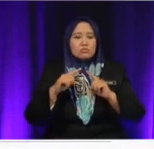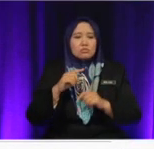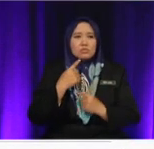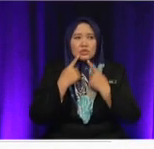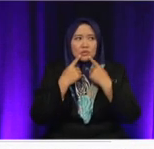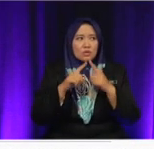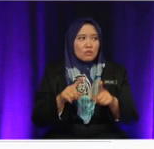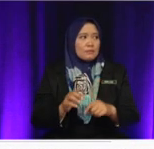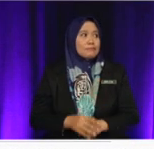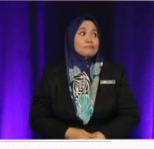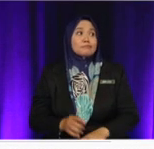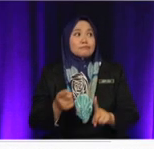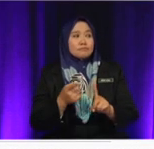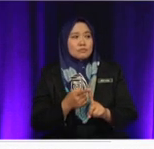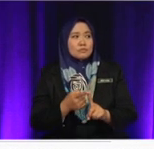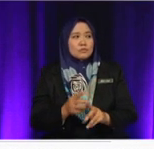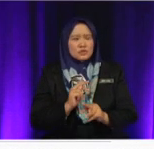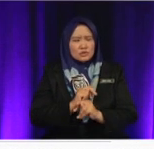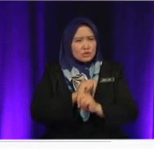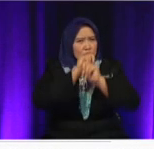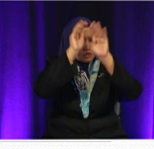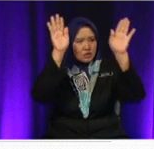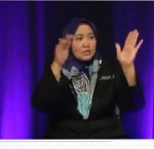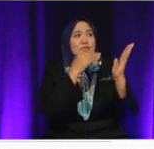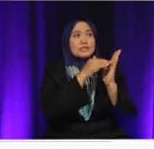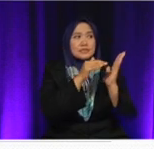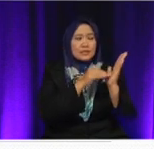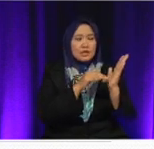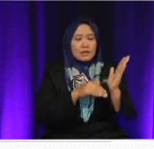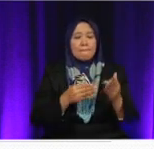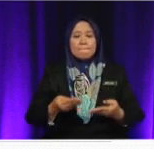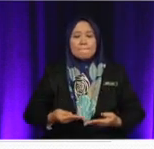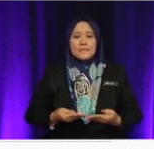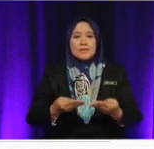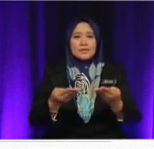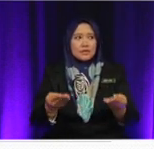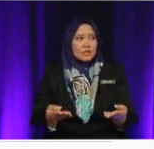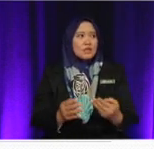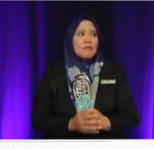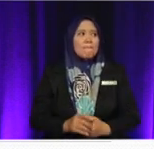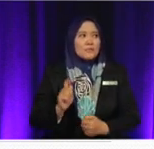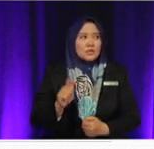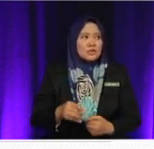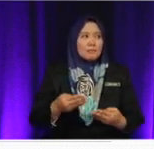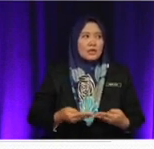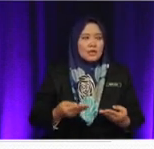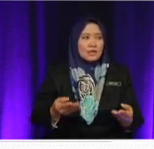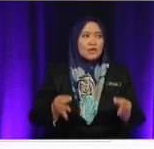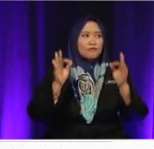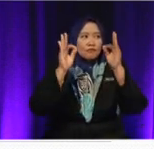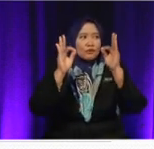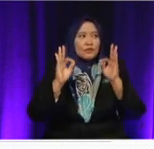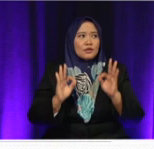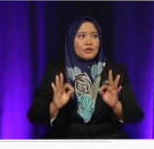senaraikan, berikan. Yang mana murid-murid kena berikan isi atau fakta sahaja dalam ayat yang lengkap. Kemudian seterusnya soalan